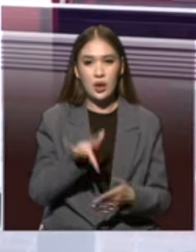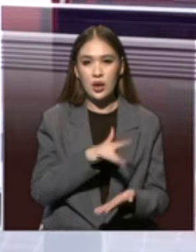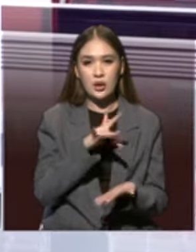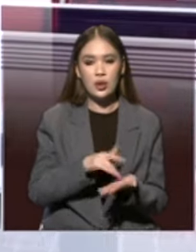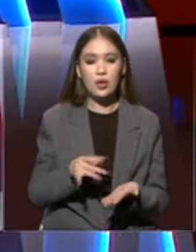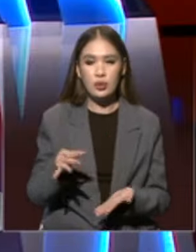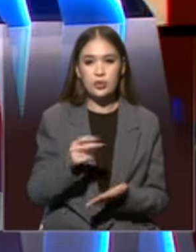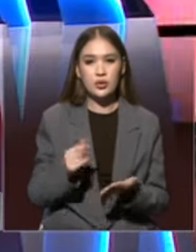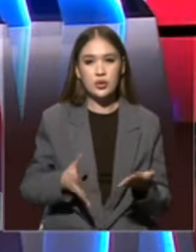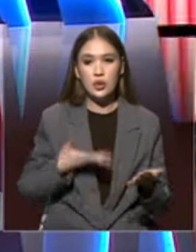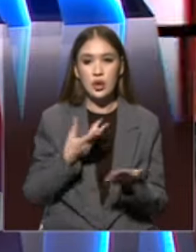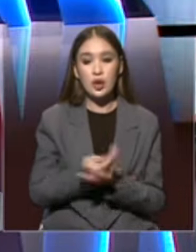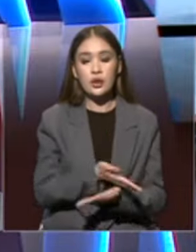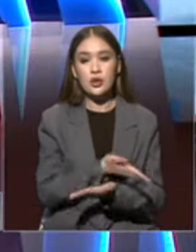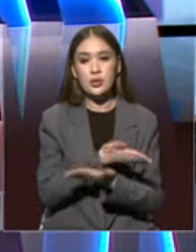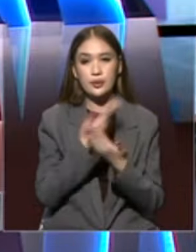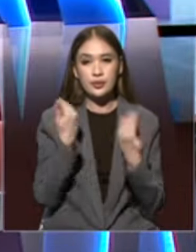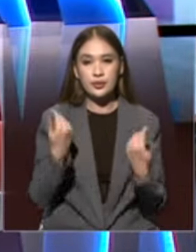дейді.